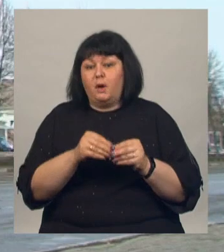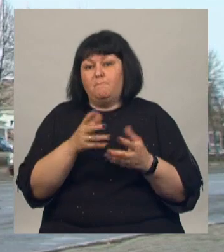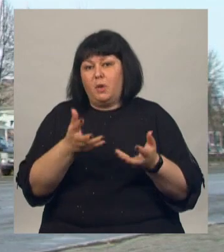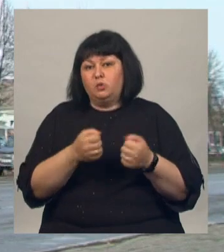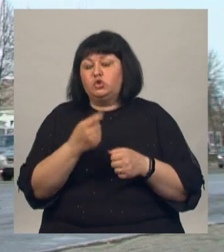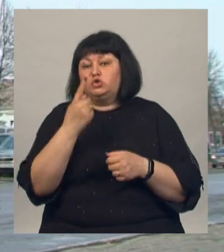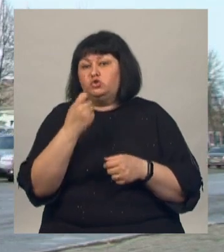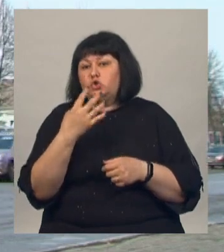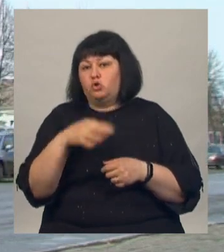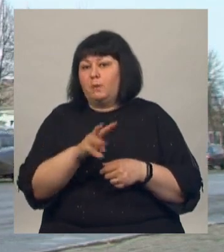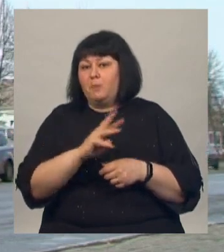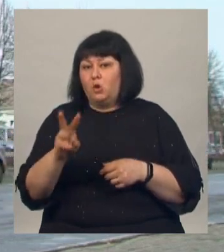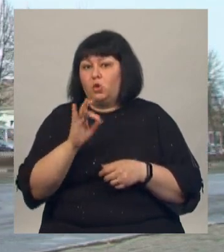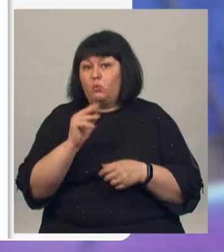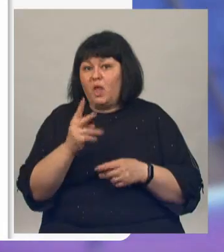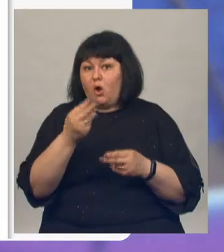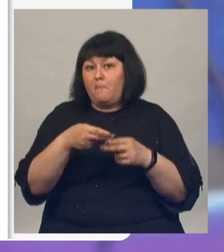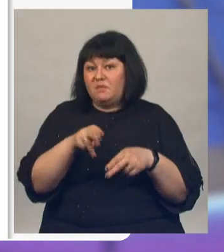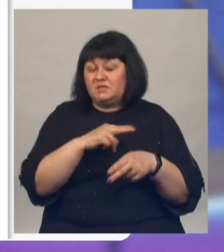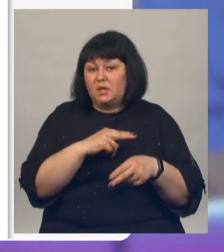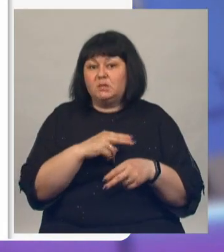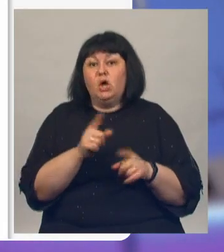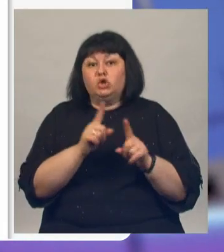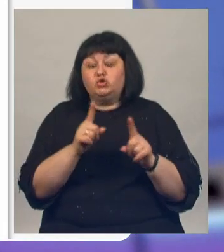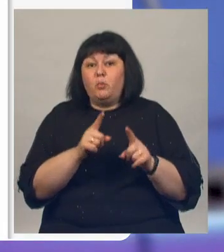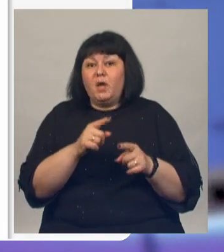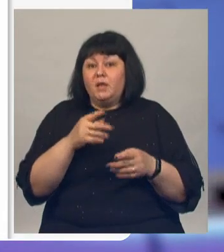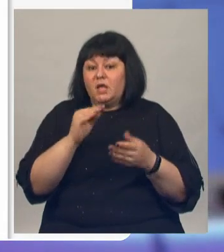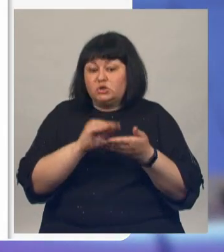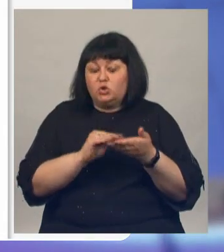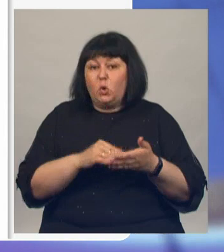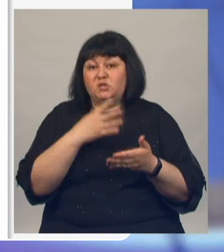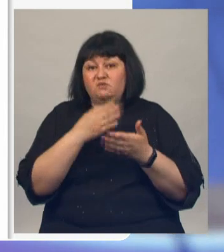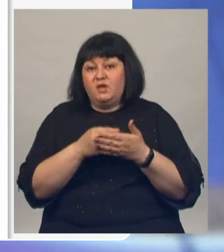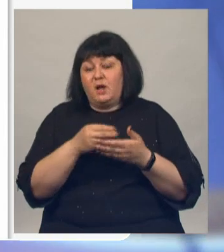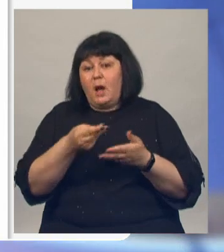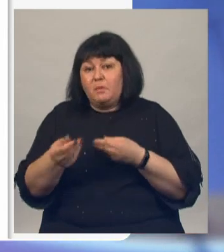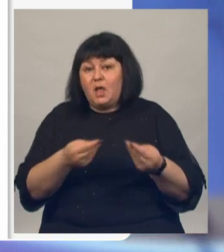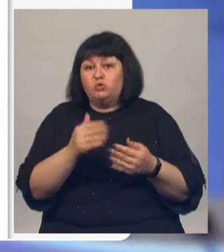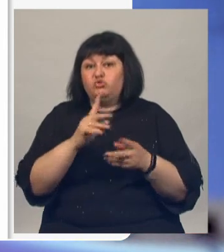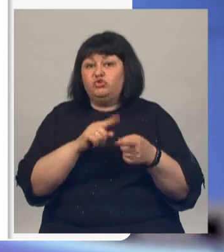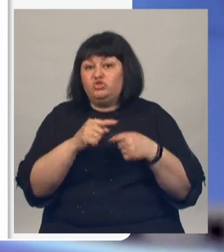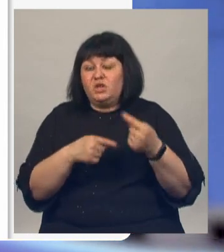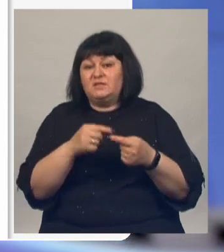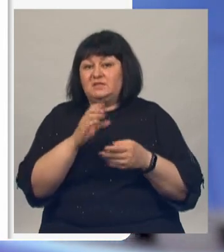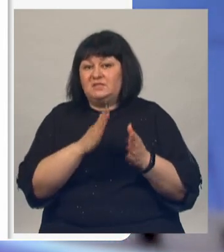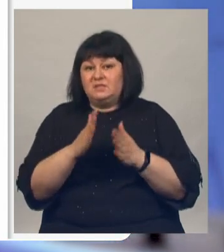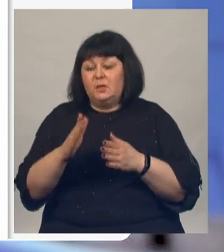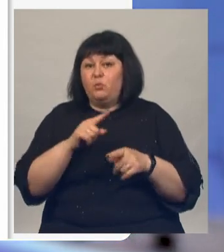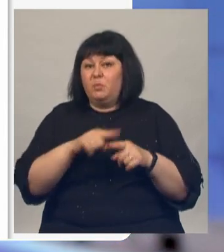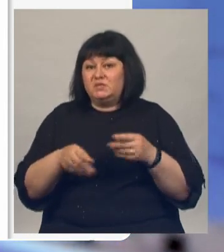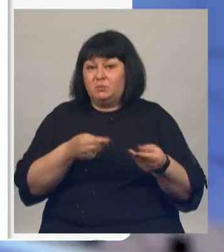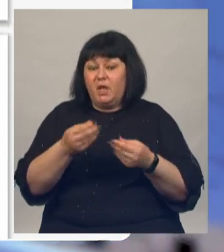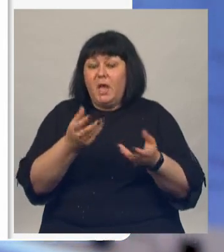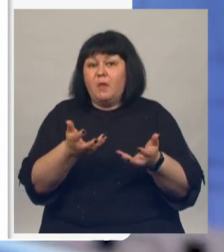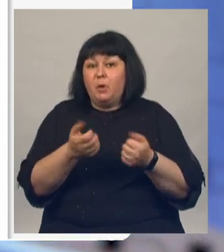140 миллионов рублей компенсации чтобы настроить оплату своих товаров и услуг через систему быстрых платежей и получать возмещение